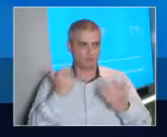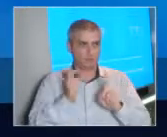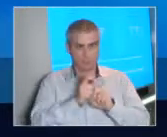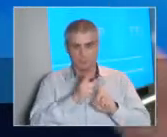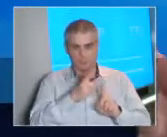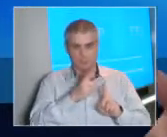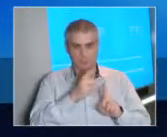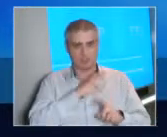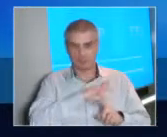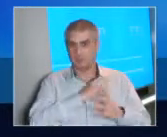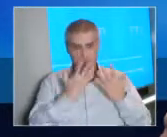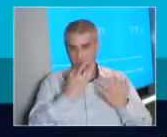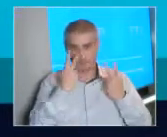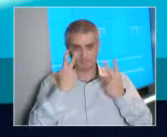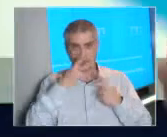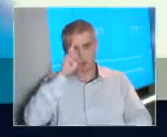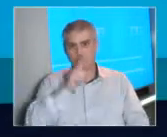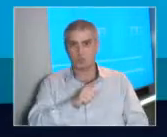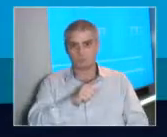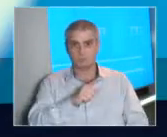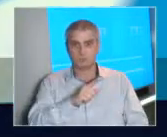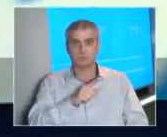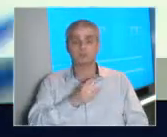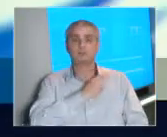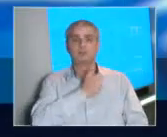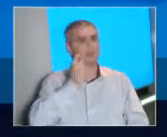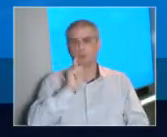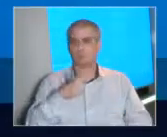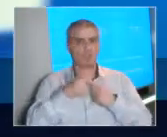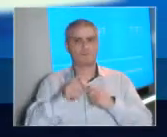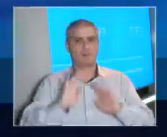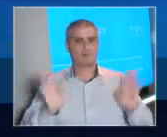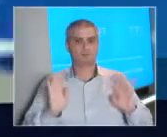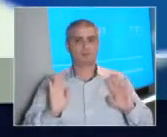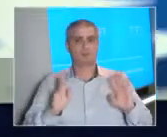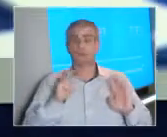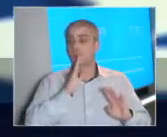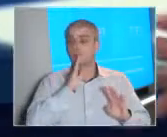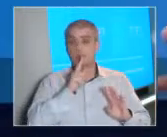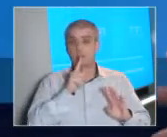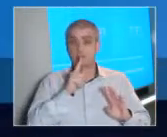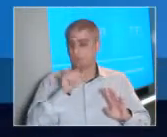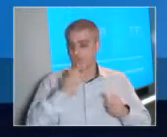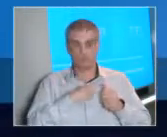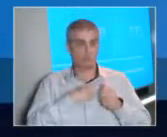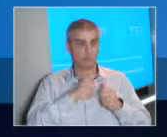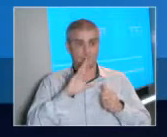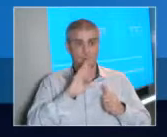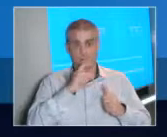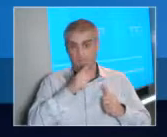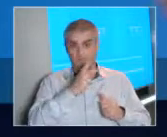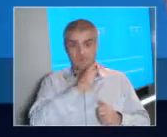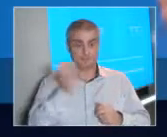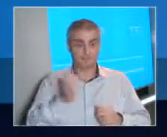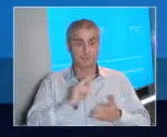את זה באינטרס גדול זה בעיקר היה הליכוד, ששרים לא צריכים להיות חברי כנסת. כלומר, יש כאן בעיה שעוד א' ככה, אם אתה